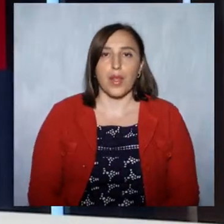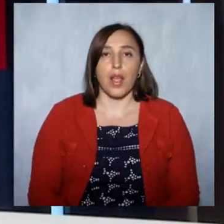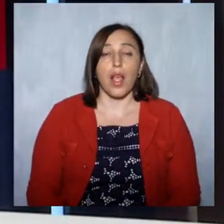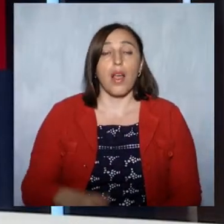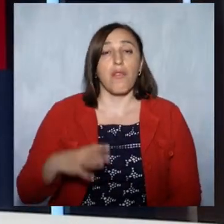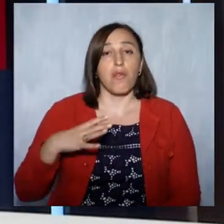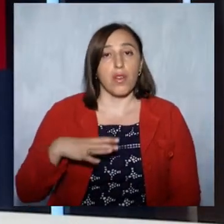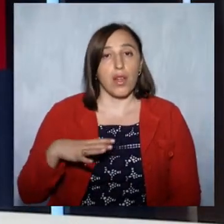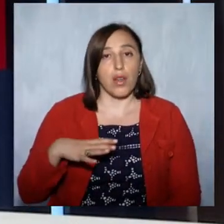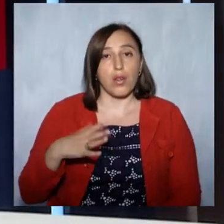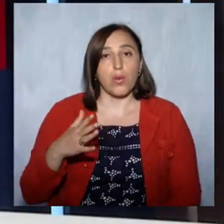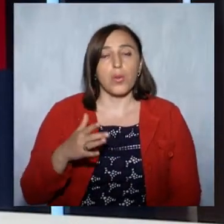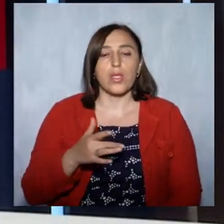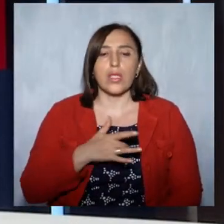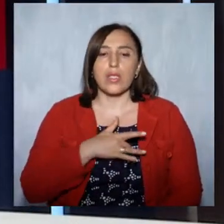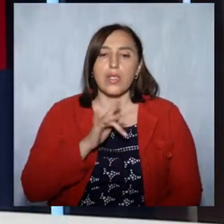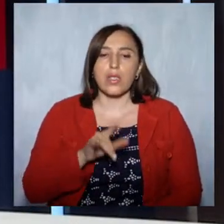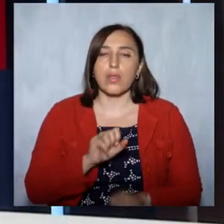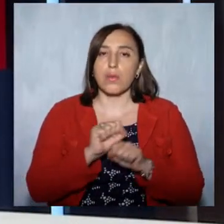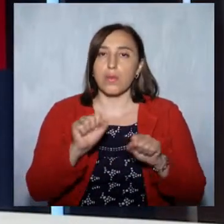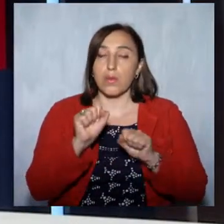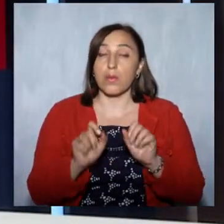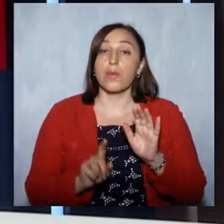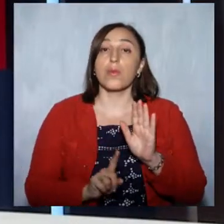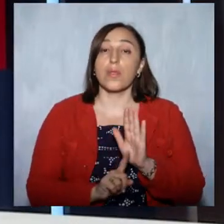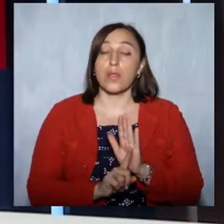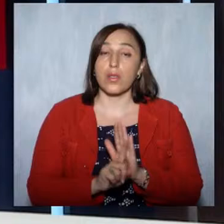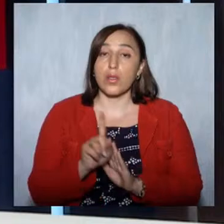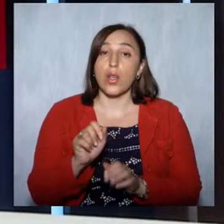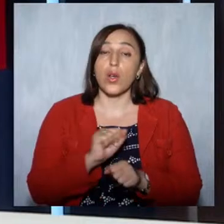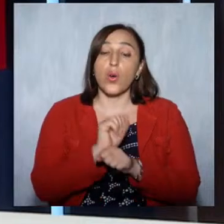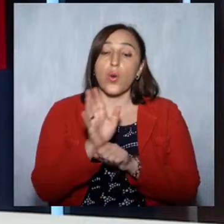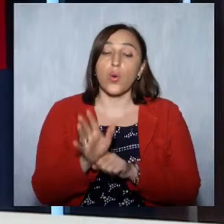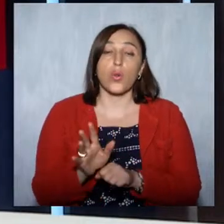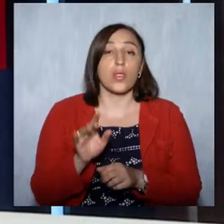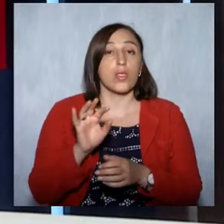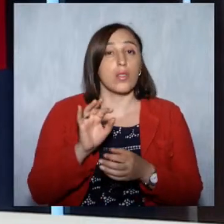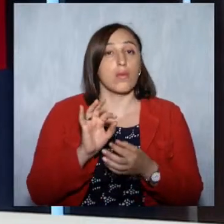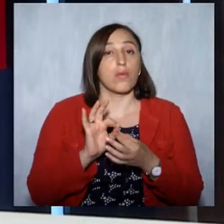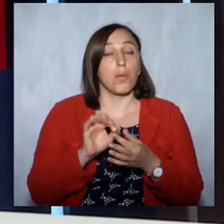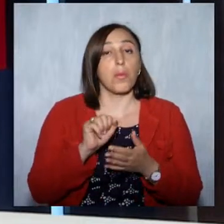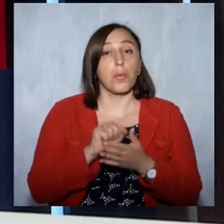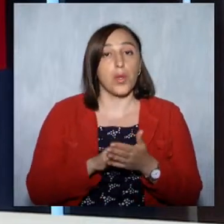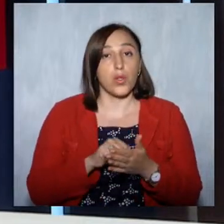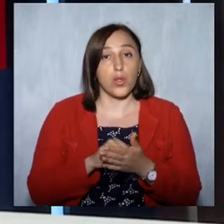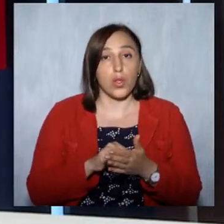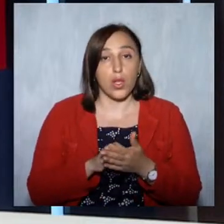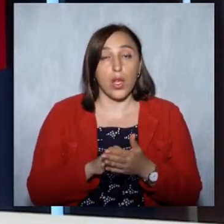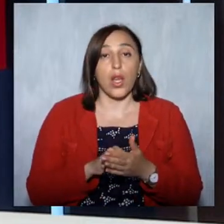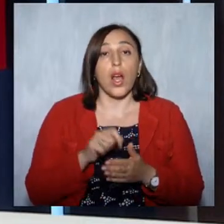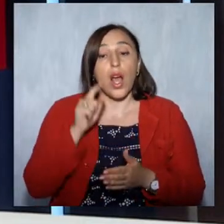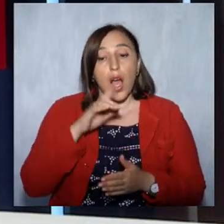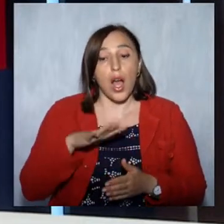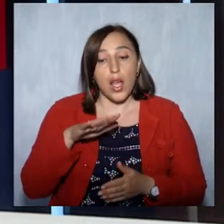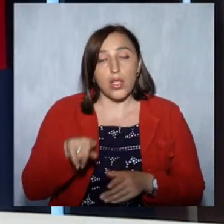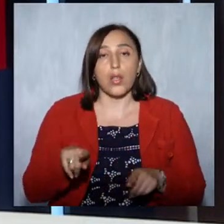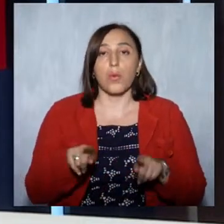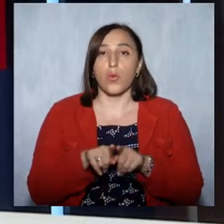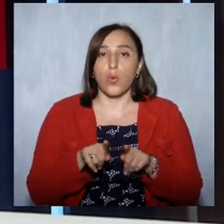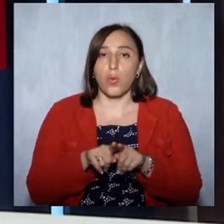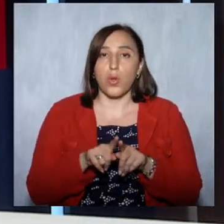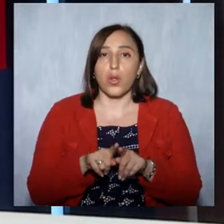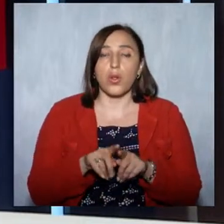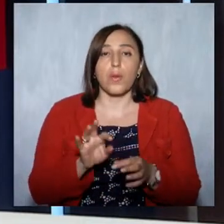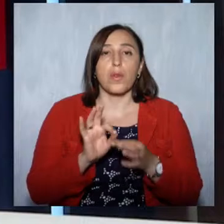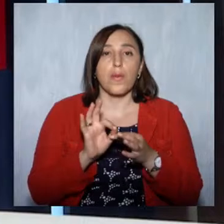Հարևան Վրաստանում նոր ու խիստ սահմանափակումներ են մտցվել կորոնավիրուսի պատճառով։ Մինչ այդ դրան զուգահեռ Հայաստանում օր-օրի ավելի